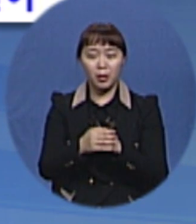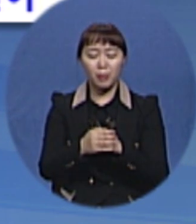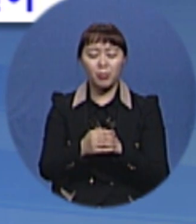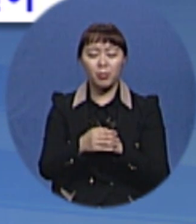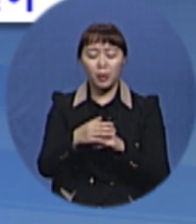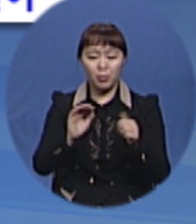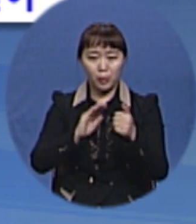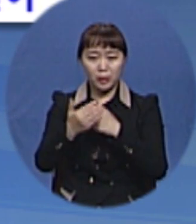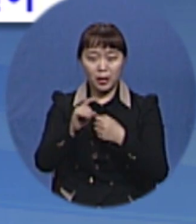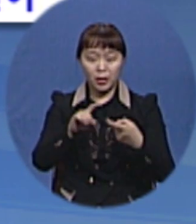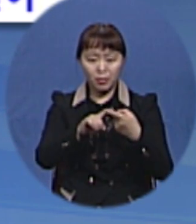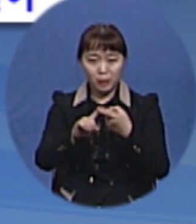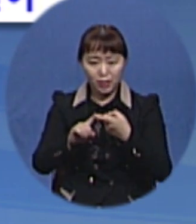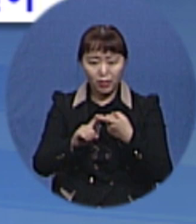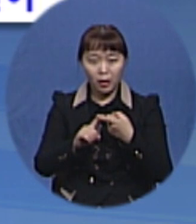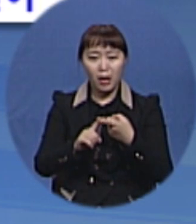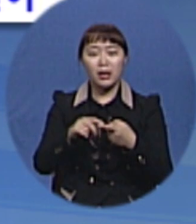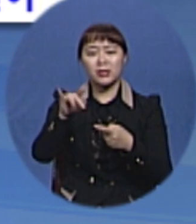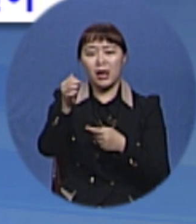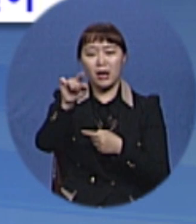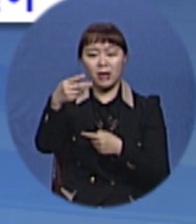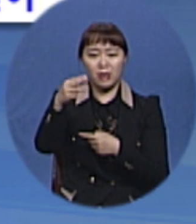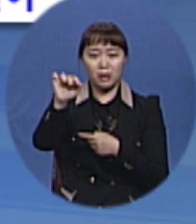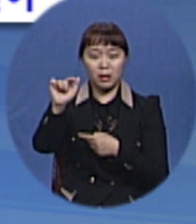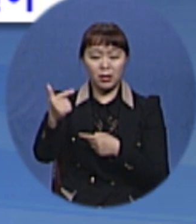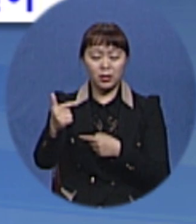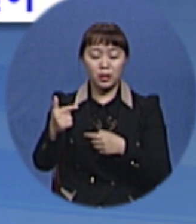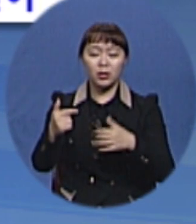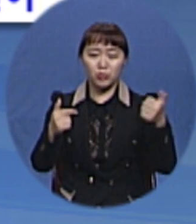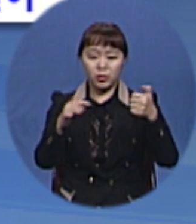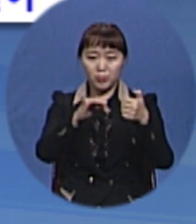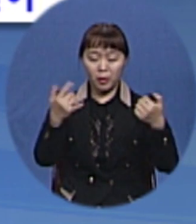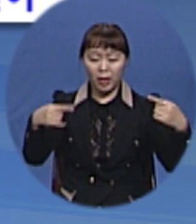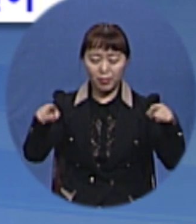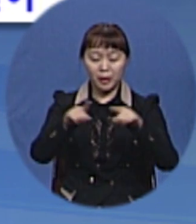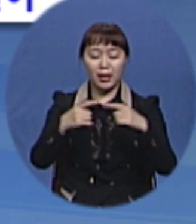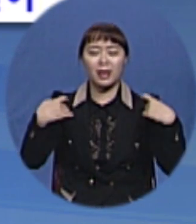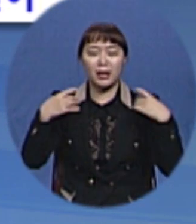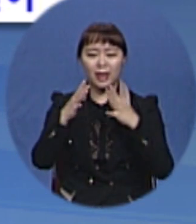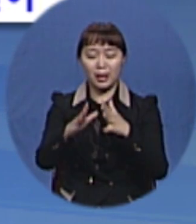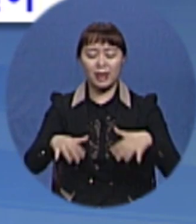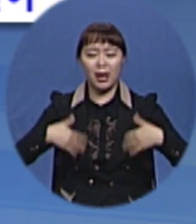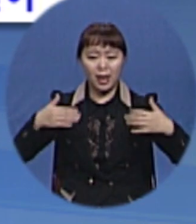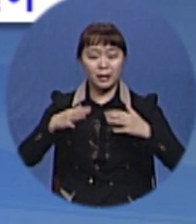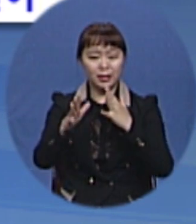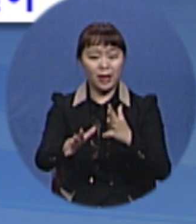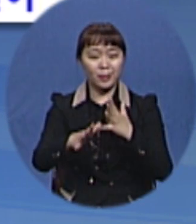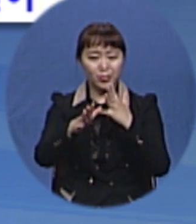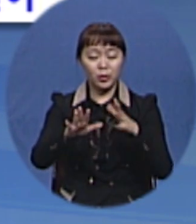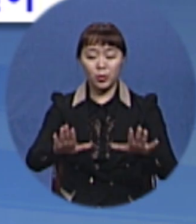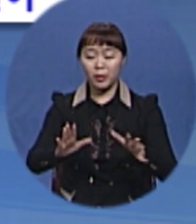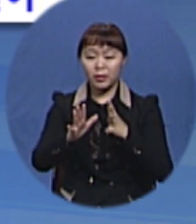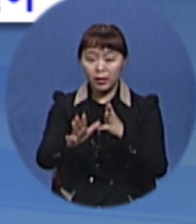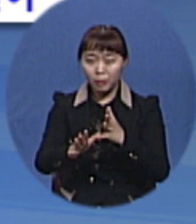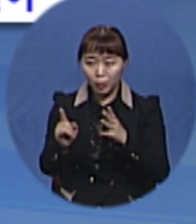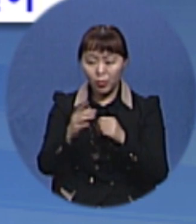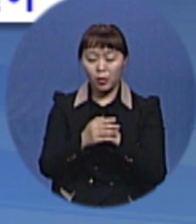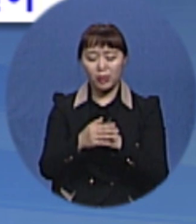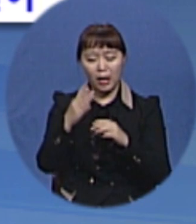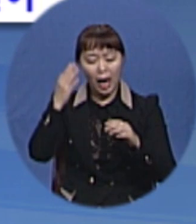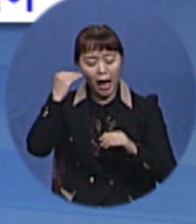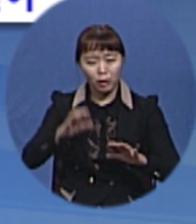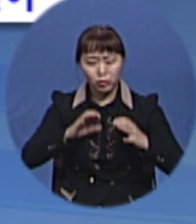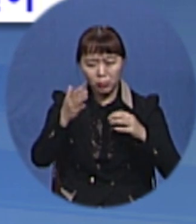지역사회보장체협의체가 영주 귀국 사할린 한인 어르신 50명과 함께 가을 나들이에 나섰습니다. 이번 나들이는